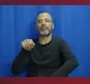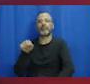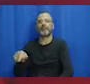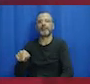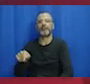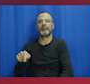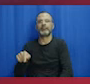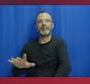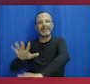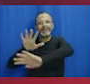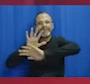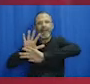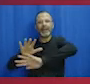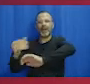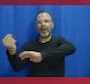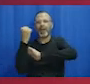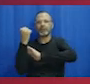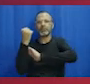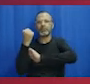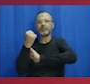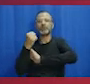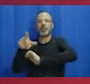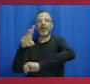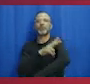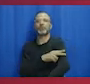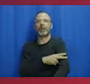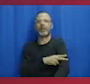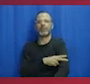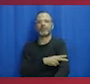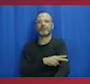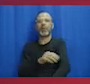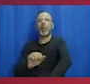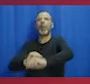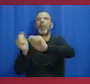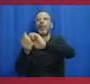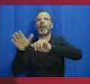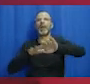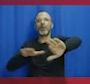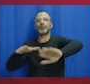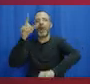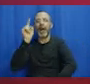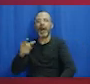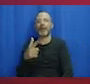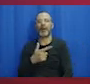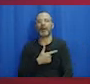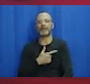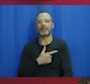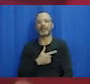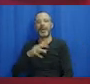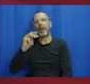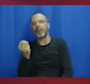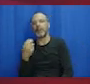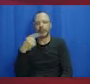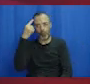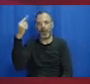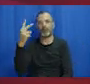اذا ما كانش هناك رادع من الشرطه، رادع من الحكومه التي يجب عليها اذا هي